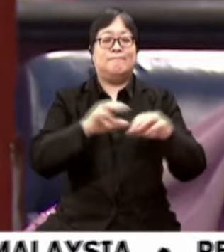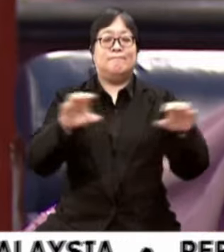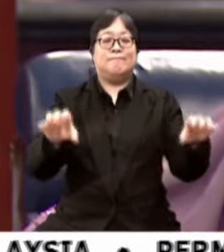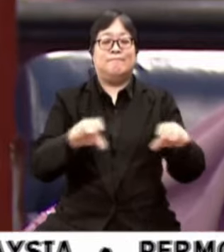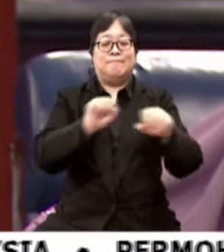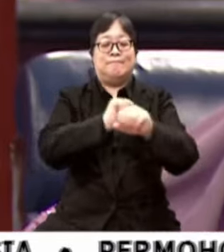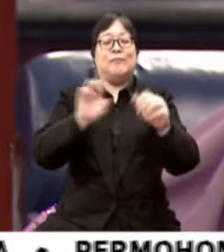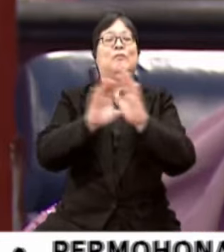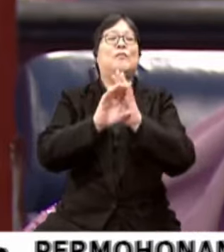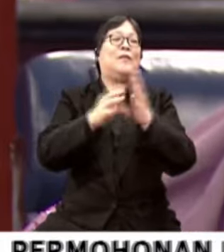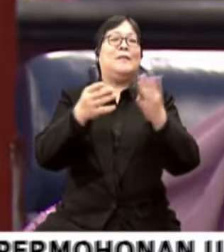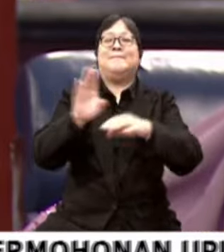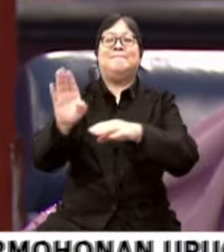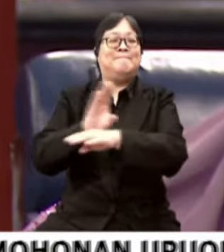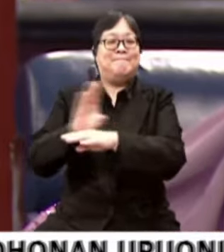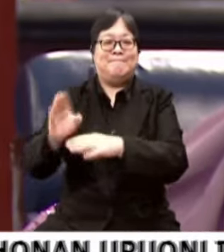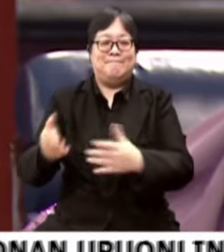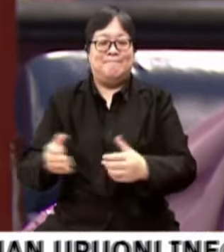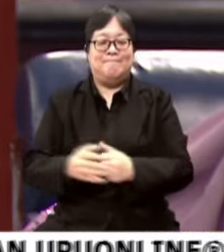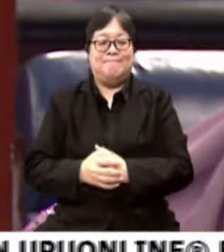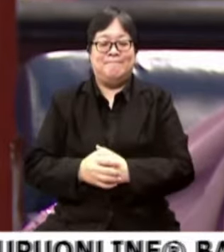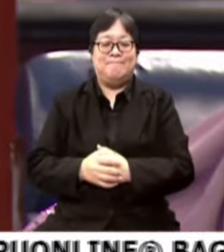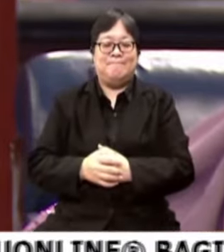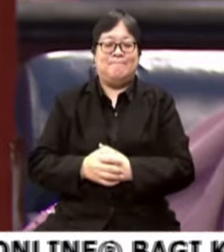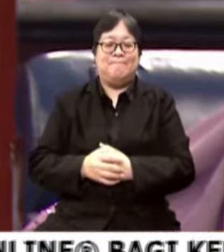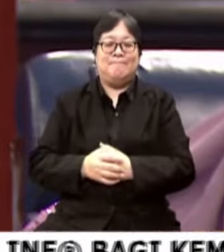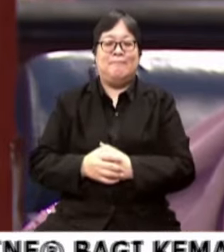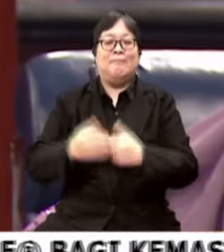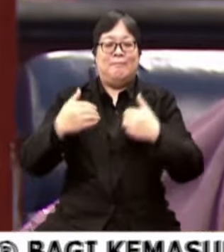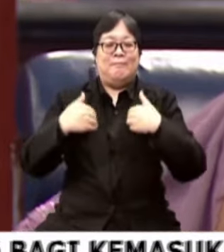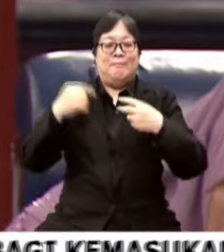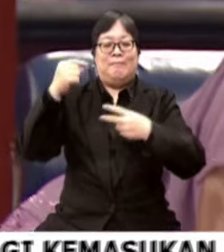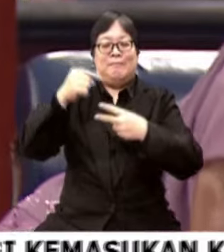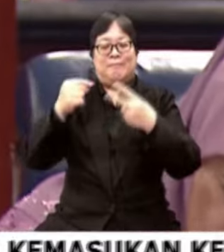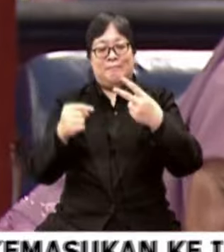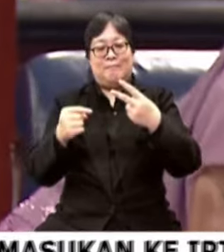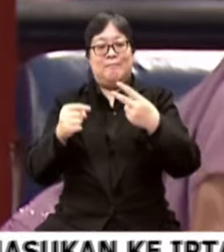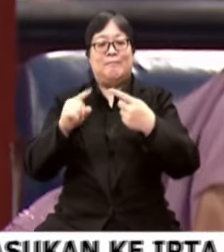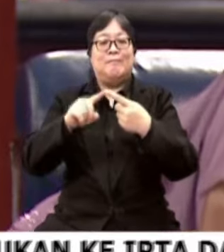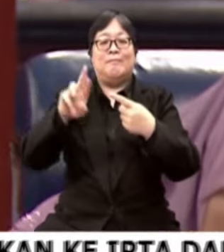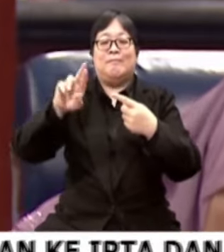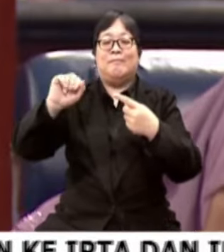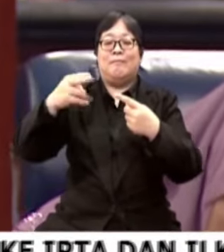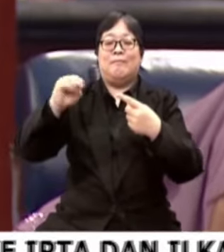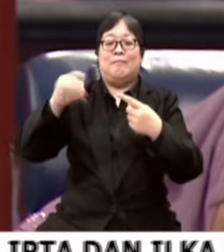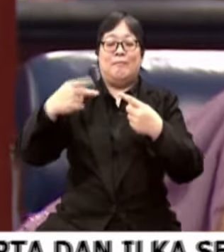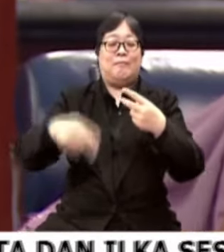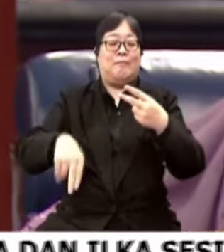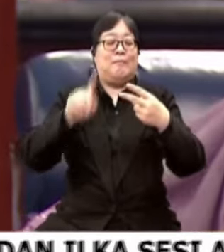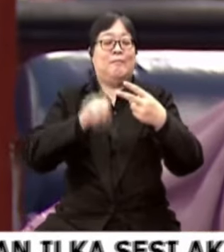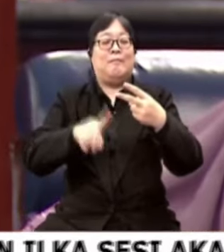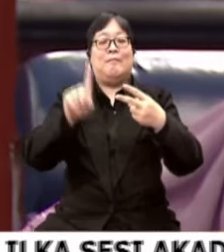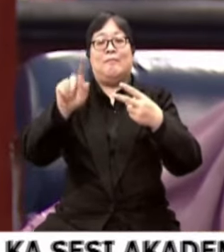peniagaan contohnya ya kita ada dua aspek tadi yaitu Rahmah dan